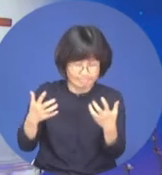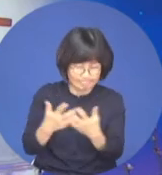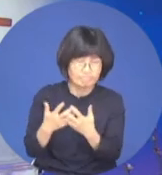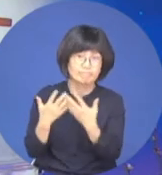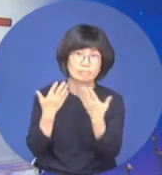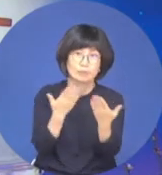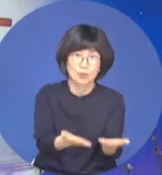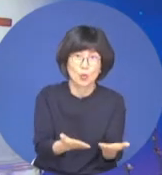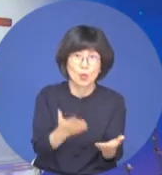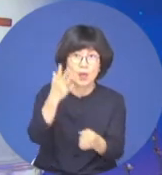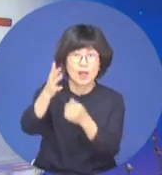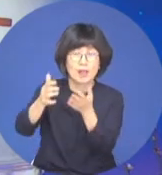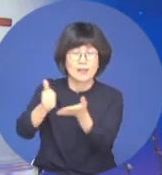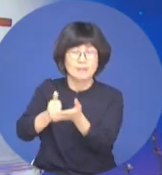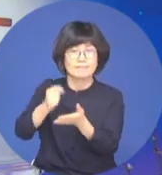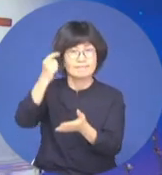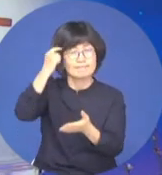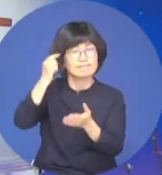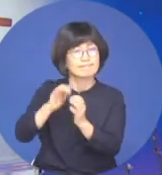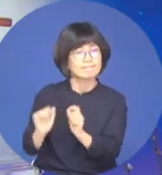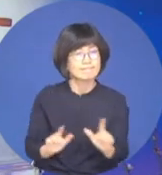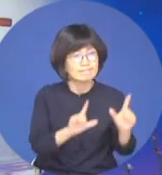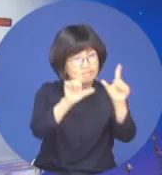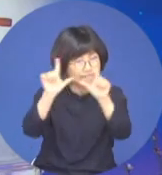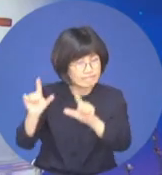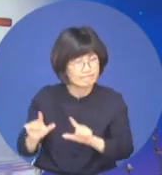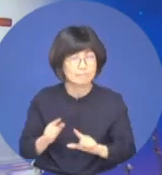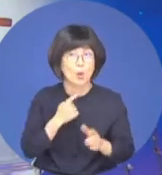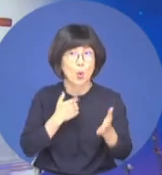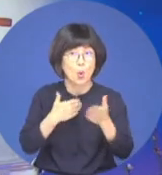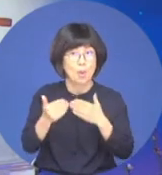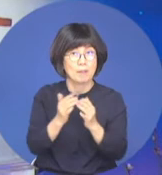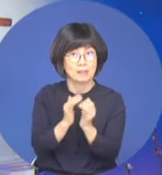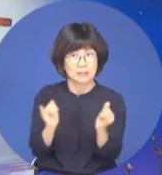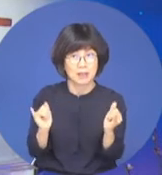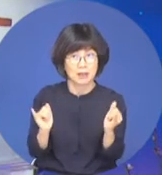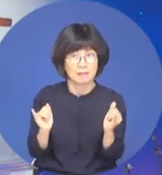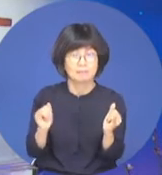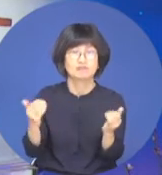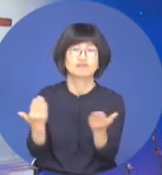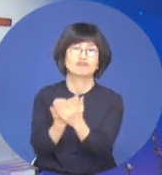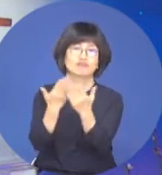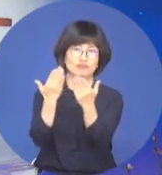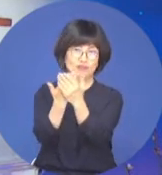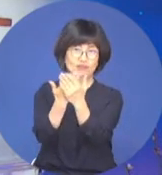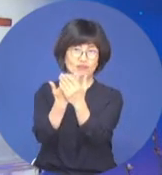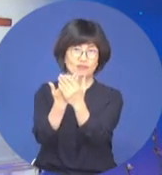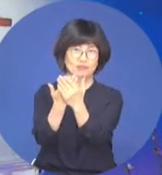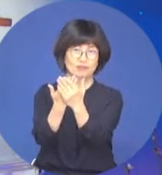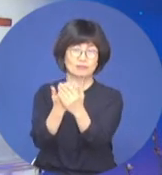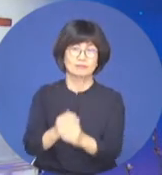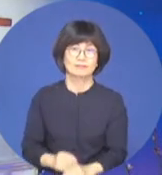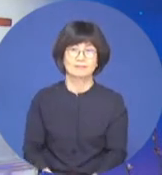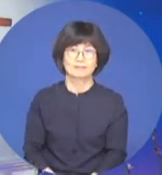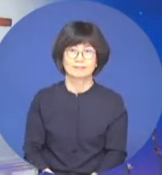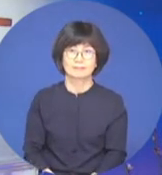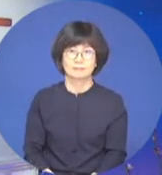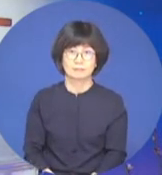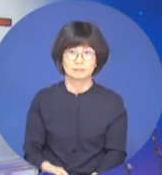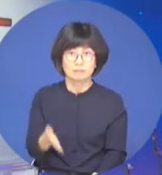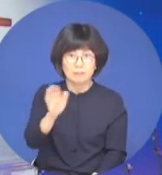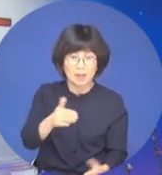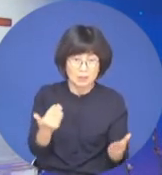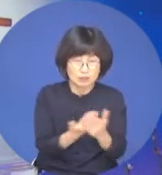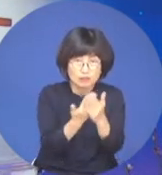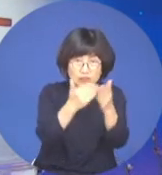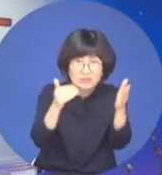끝까지 경험하는 믿음의 가족들의 인생, 그게 부흥이래. 근데 여러분, 부흥에서 끝나지 않습니다. 부흥이 있는